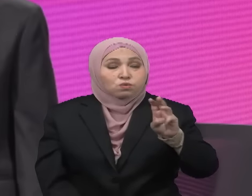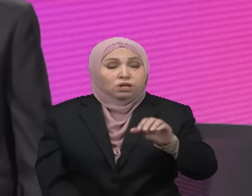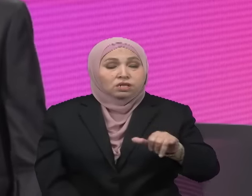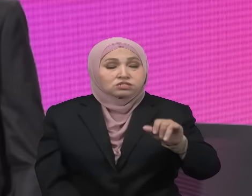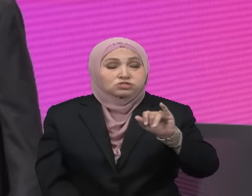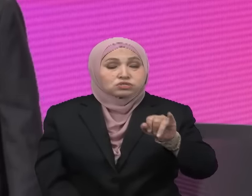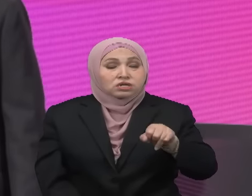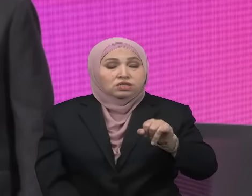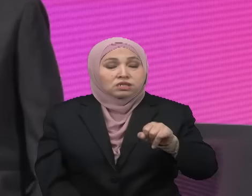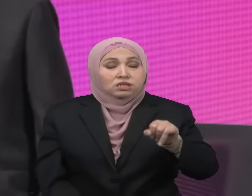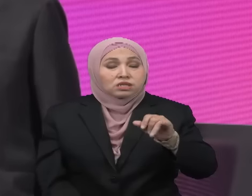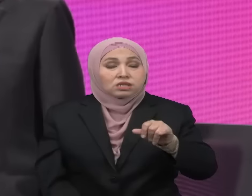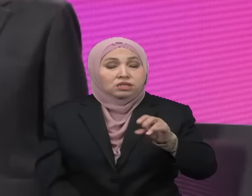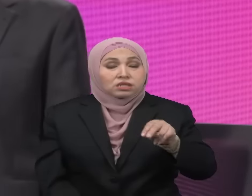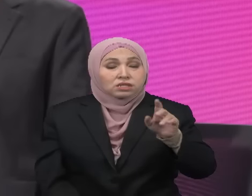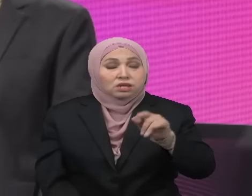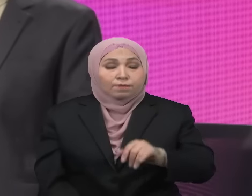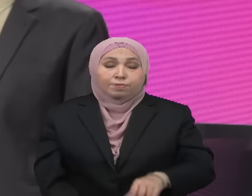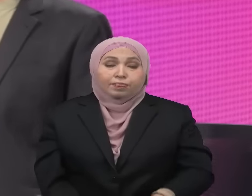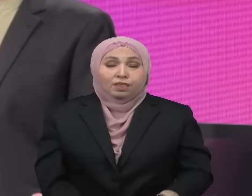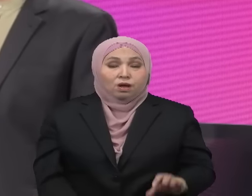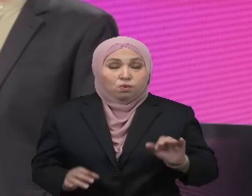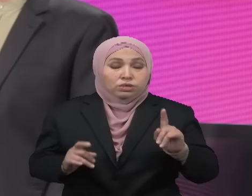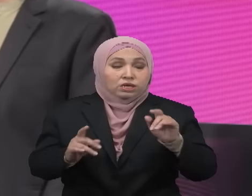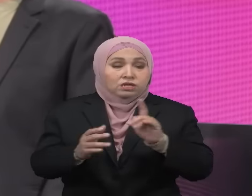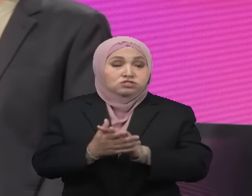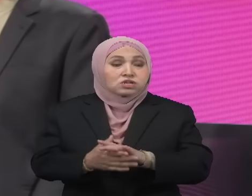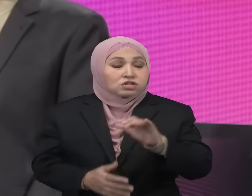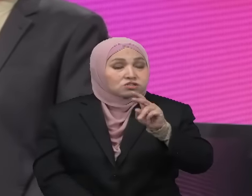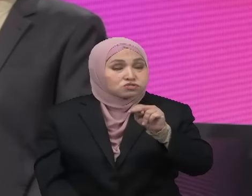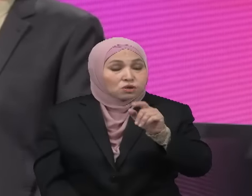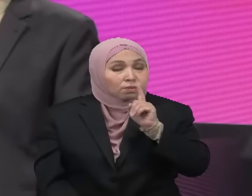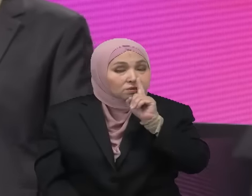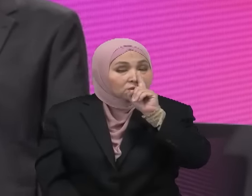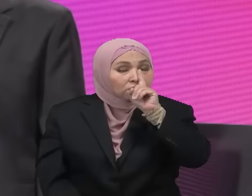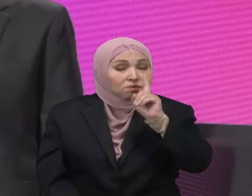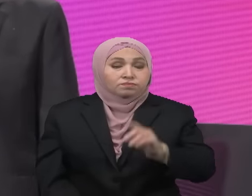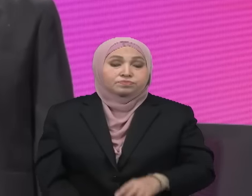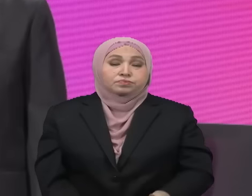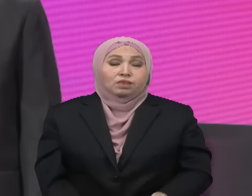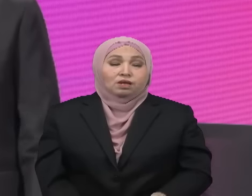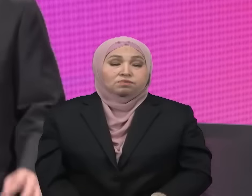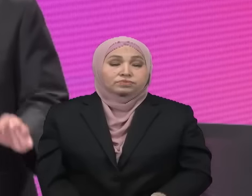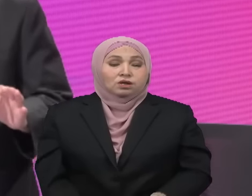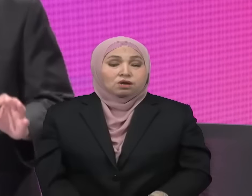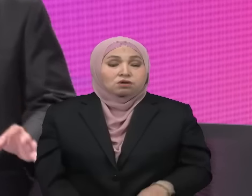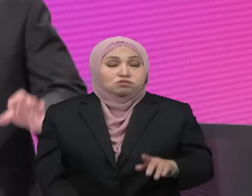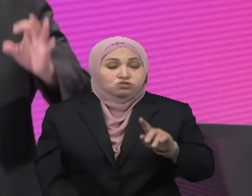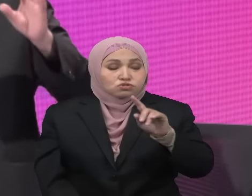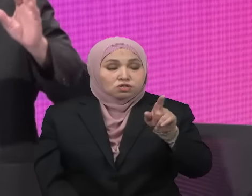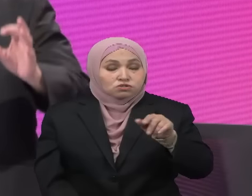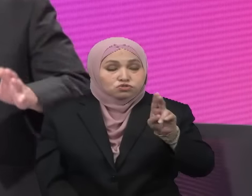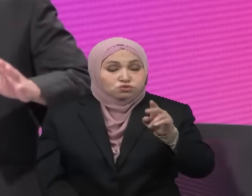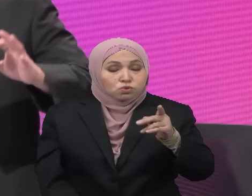al-insi wal-jin. Okey, dan insi wal-jin juga dengung situ. Sama. Okey, kemudian.